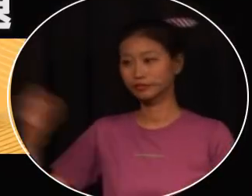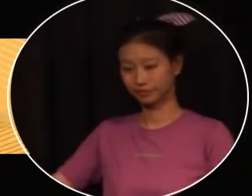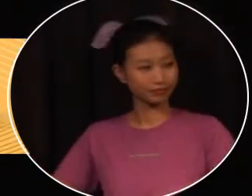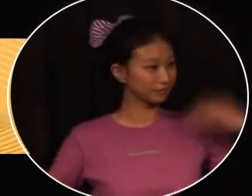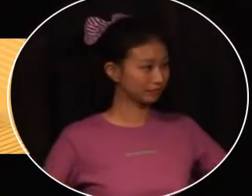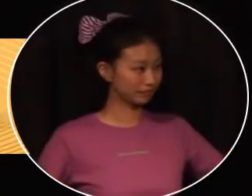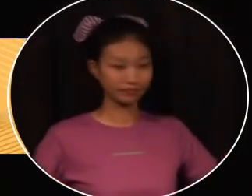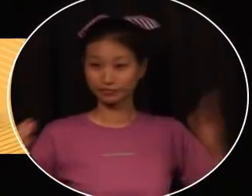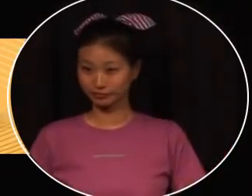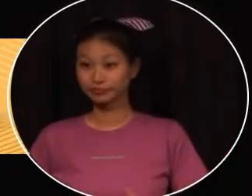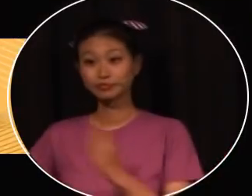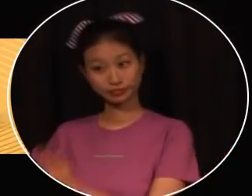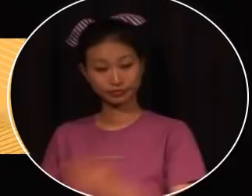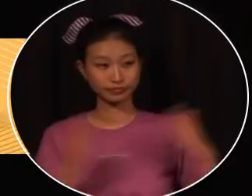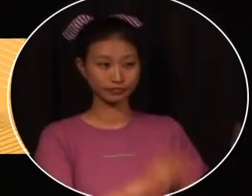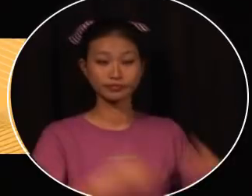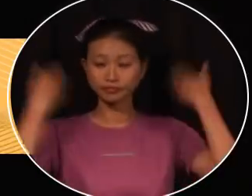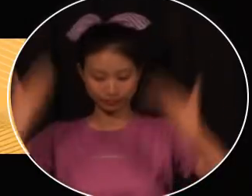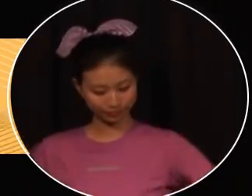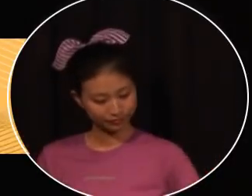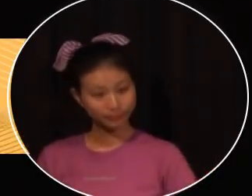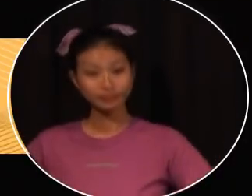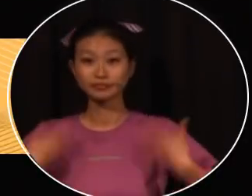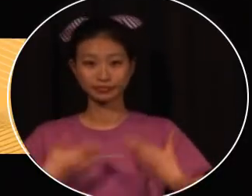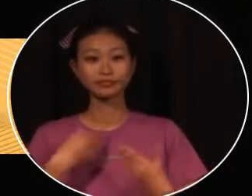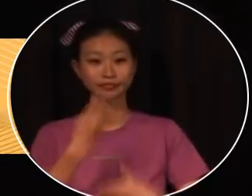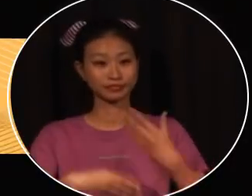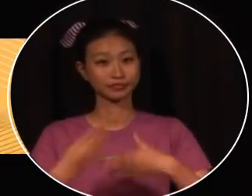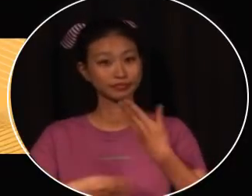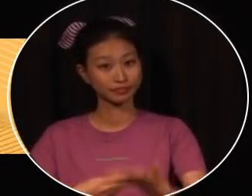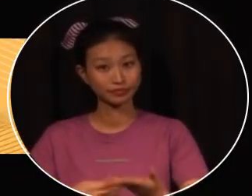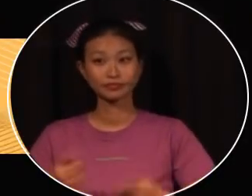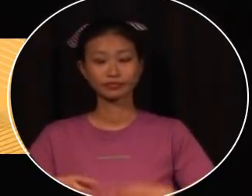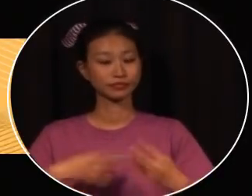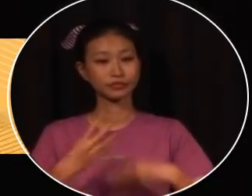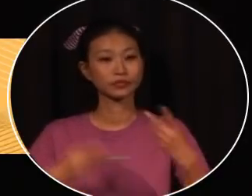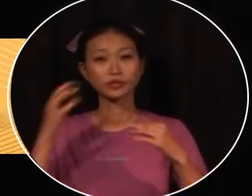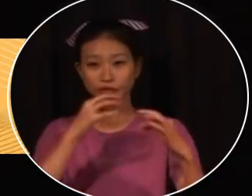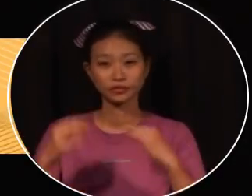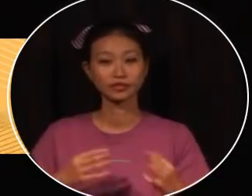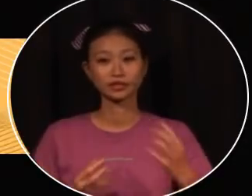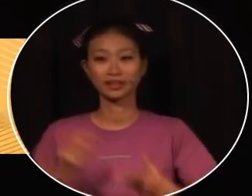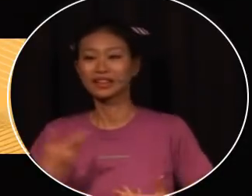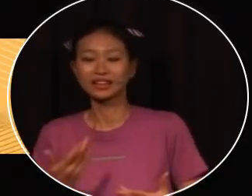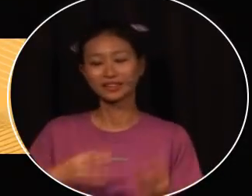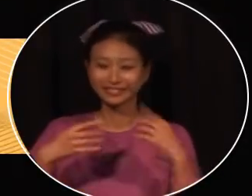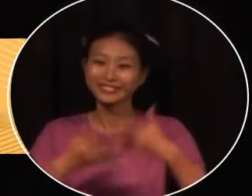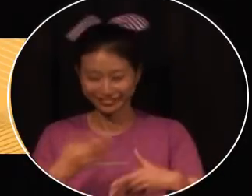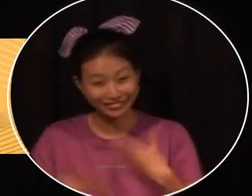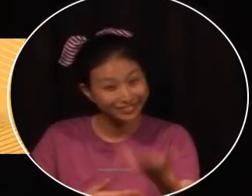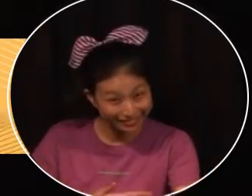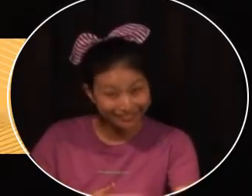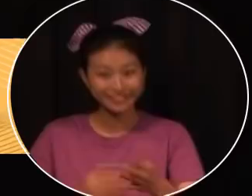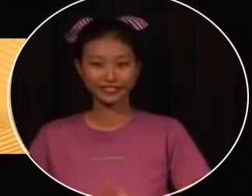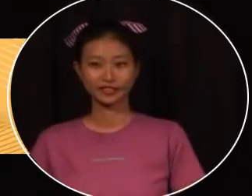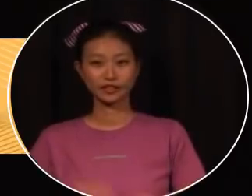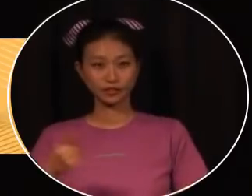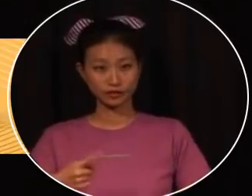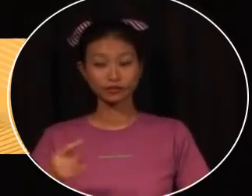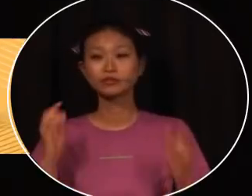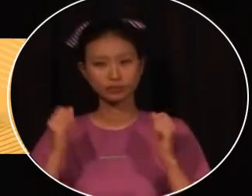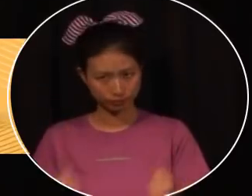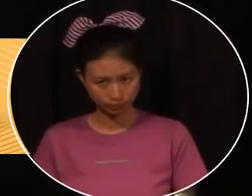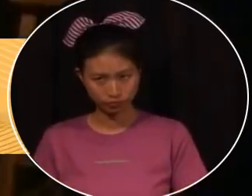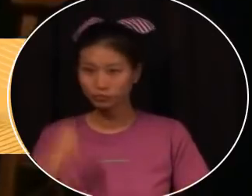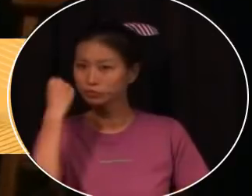到这个问题，尤其是父母亲听到你要去拍 A 片这件事，就一定会觉得不舒服，因为反抗。这个时候你